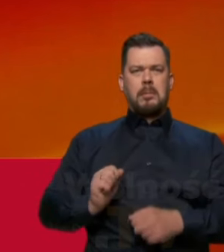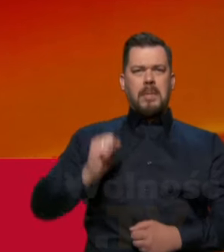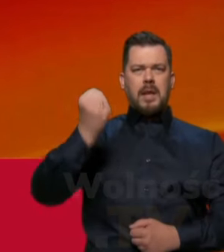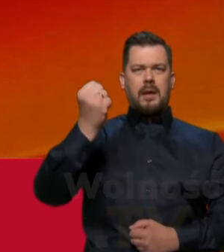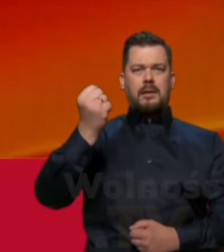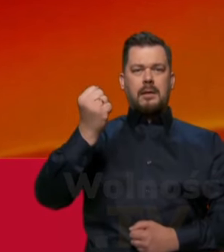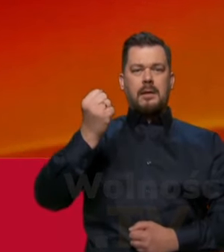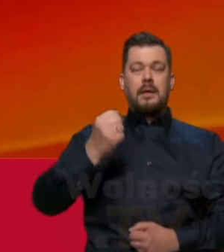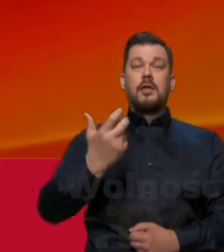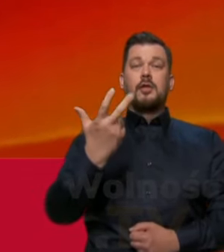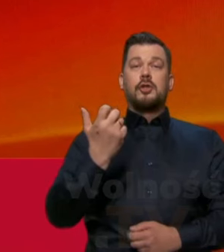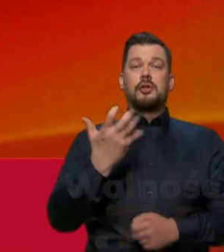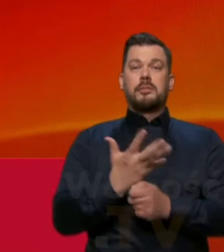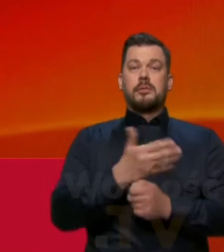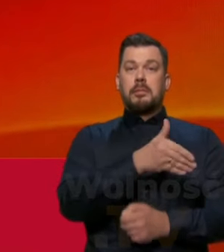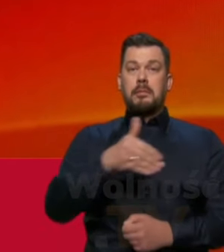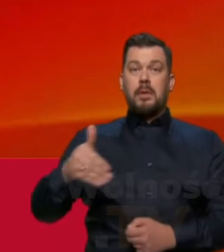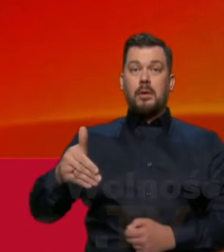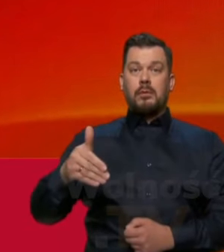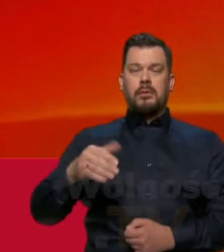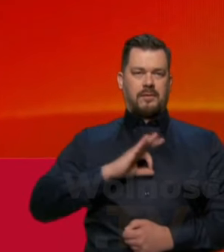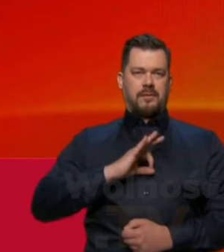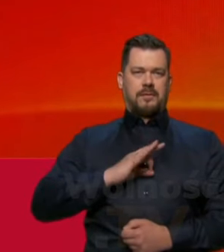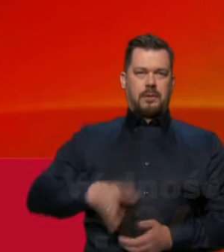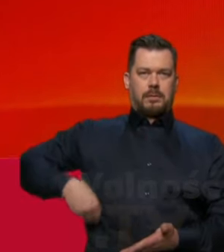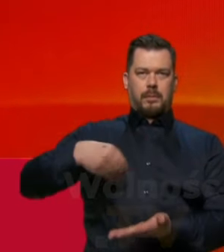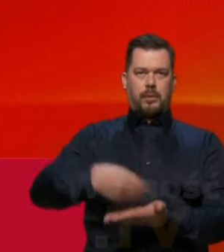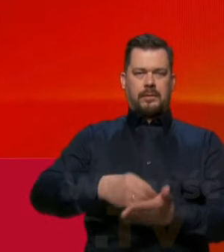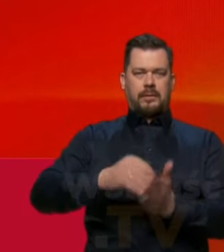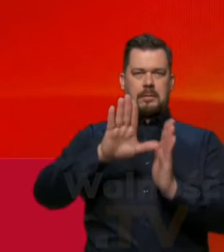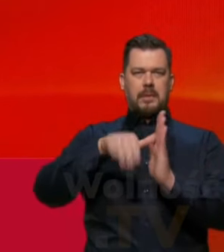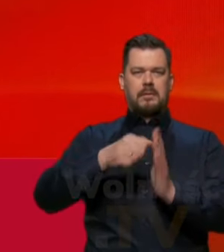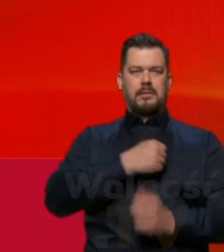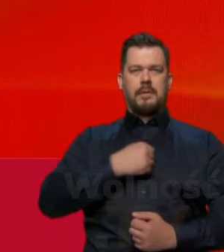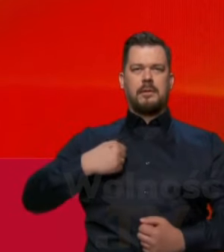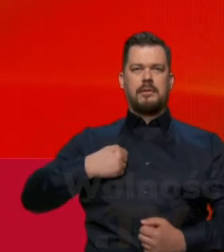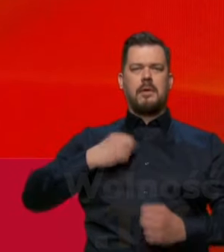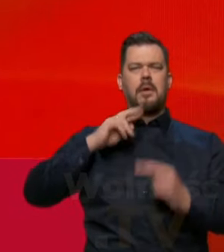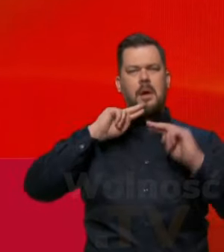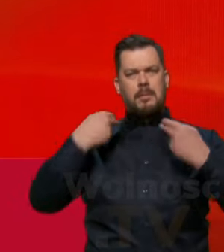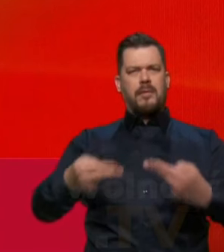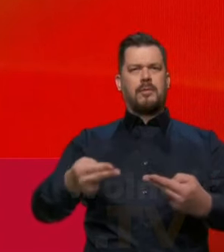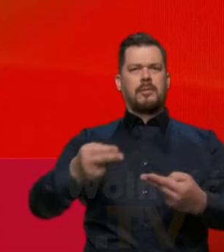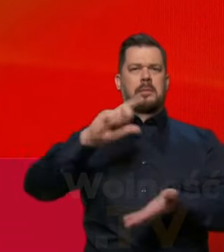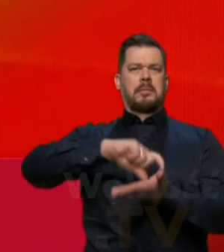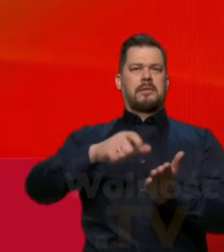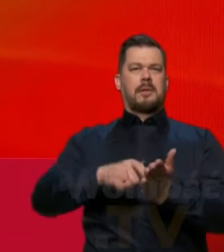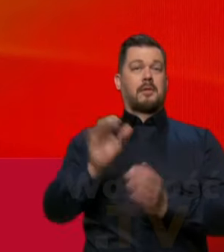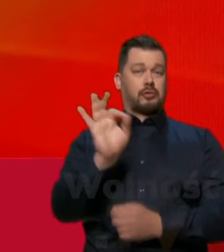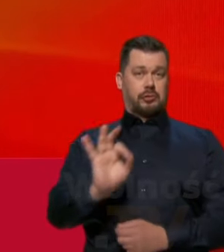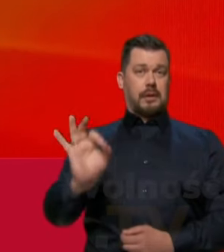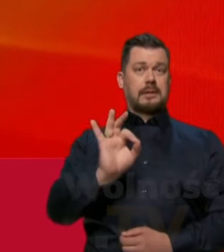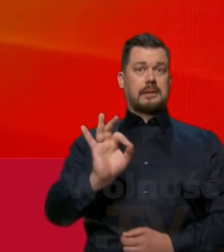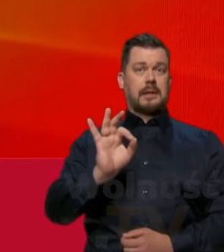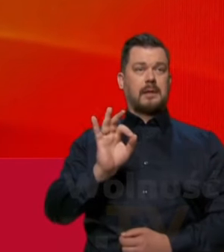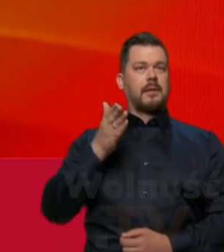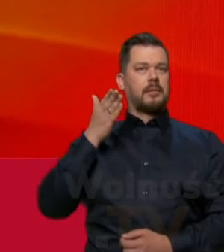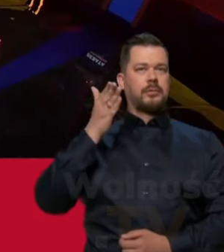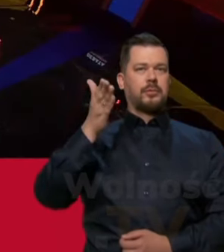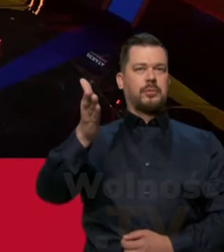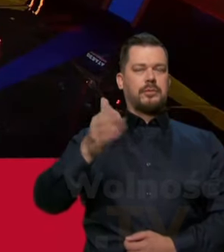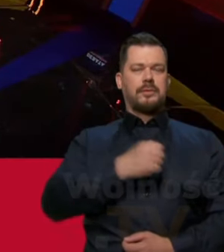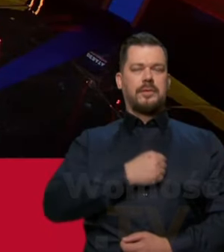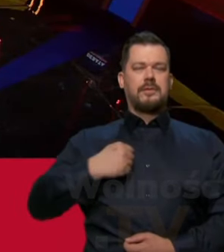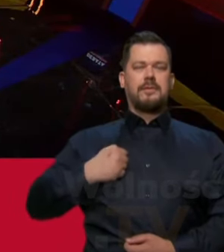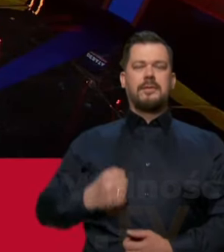czego tylko 350 milionów bezpośrednio z budżetu miasta. Przywrócimy w ten sposób mieszkańcom szansę na dobrą przyszłość w